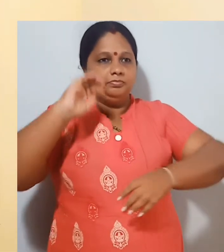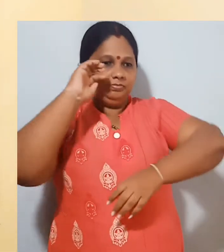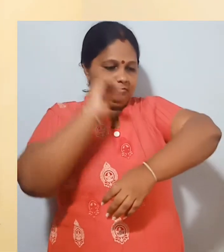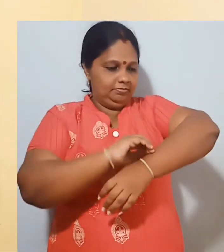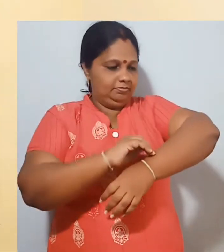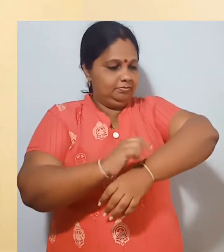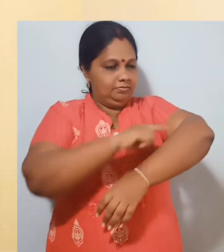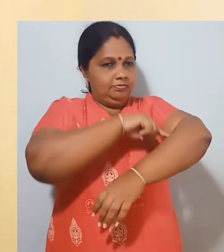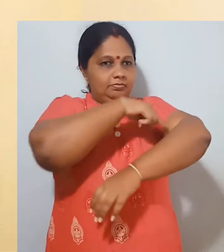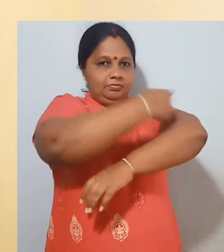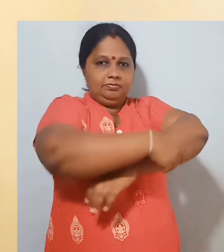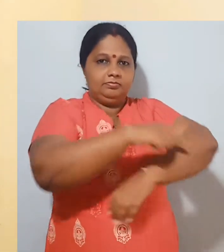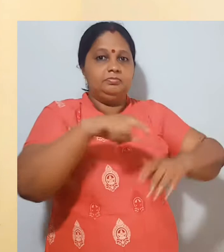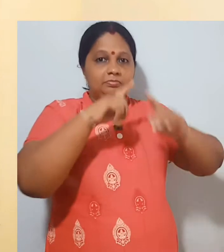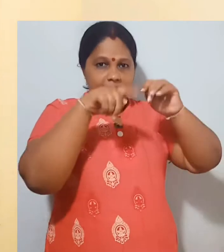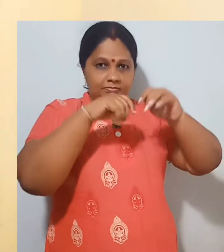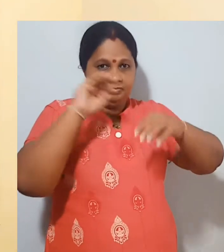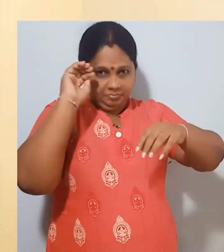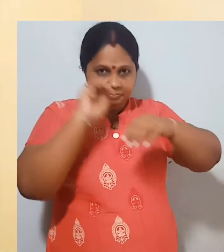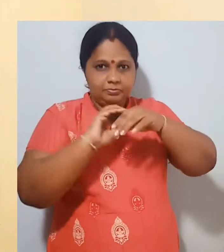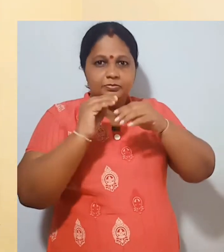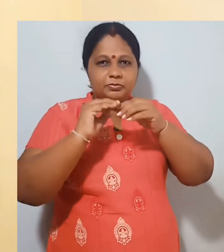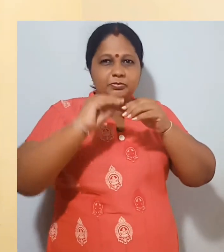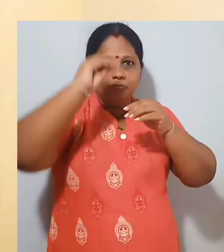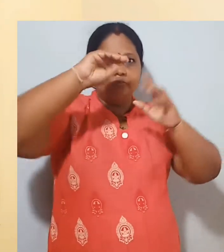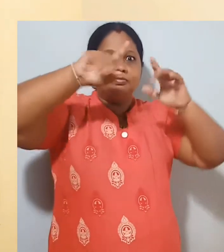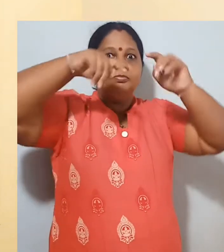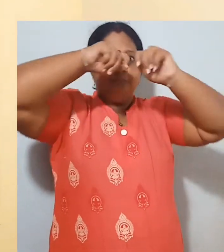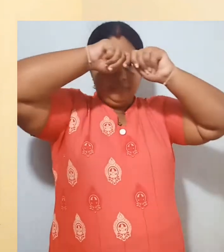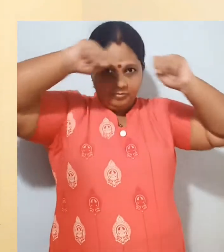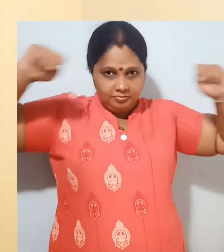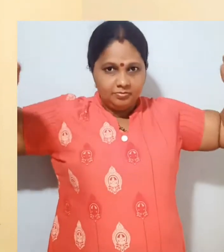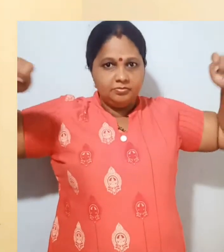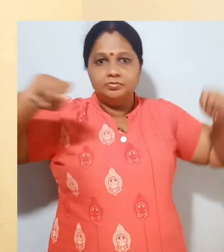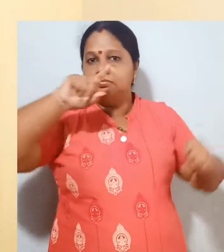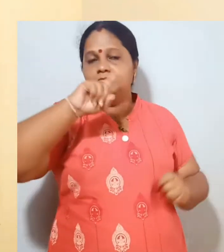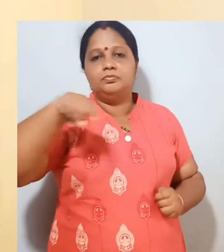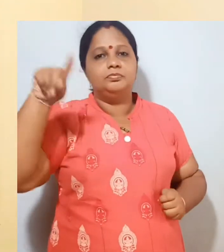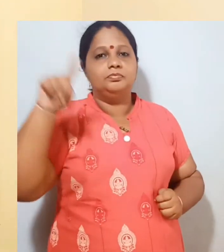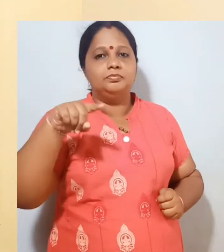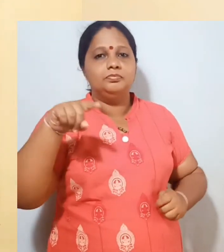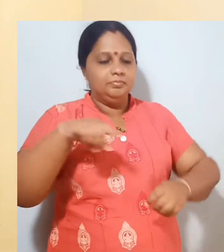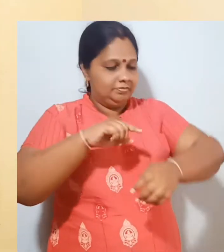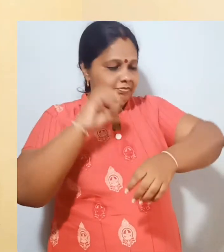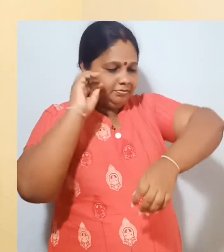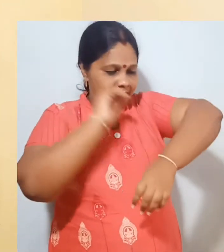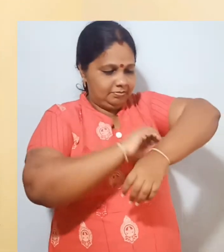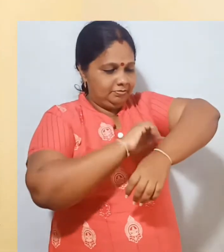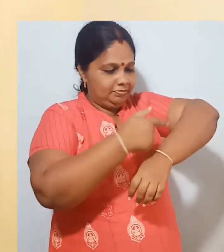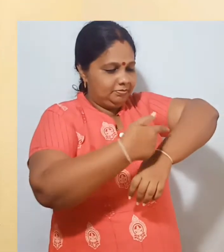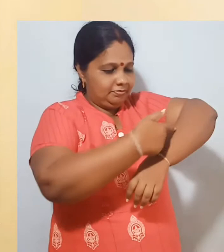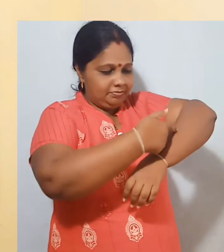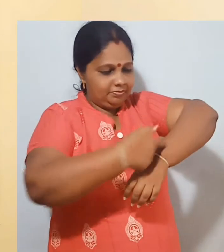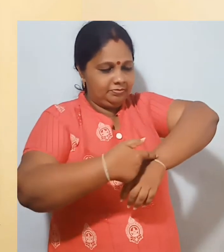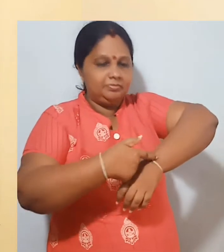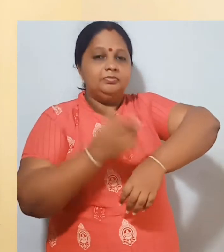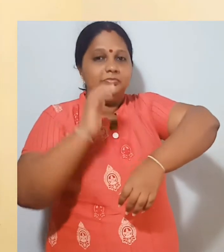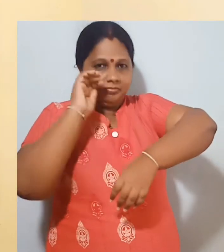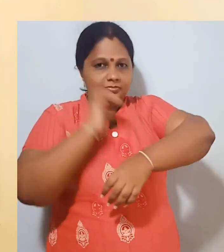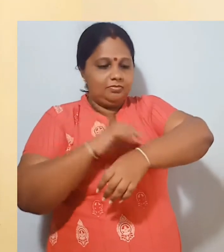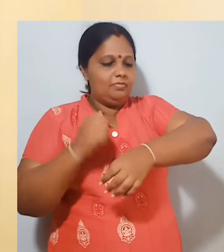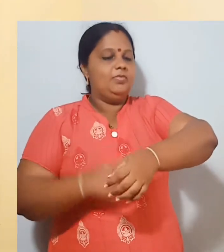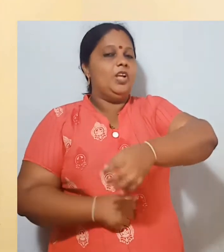இறுக்கி கட்டுறது செய்யக்கூடாது. அந்த கடிப்பட்ட இடத்துக்கு பக்கத்தில் கீறுறது, கடிப்பட்ட இடத்த வாயால்